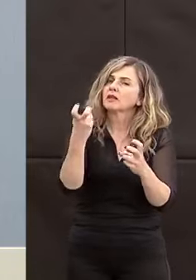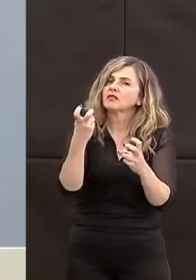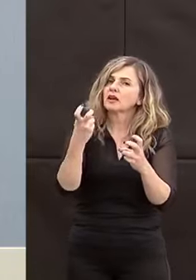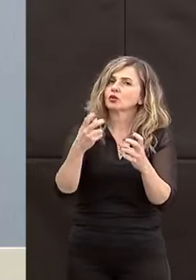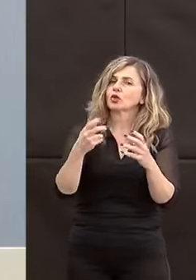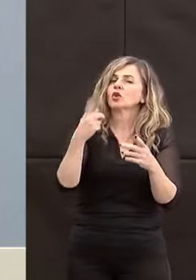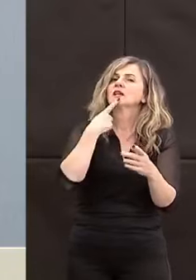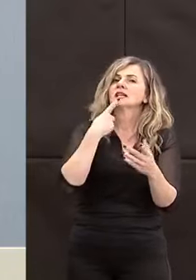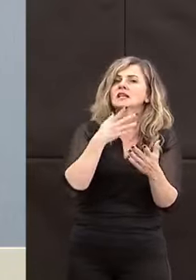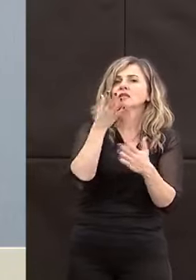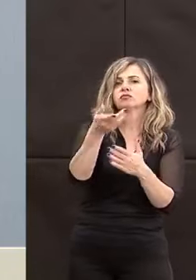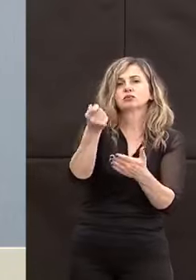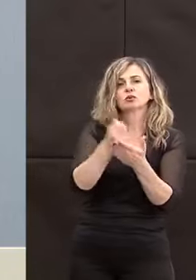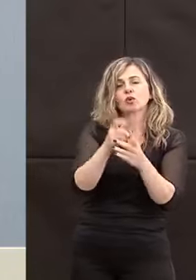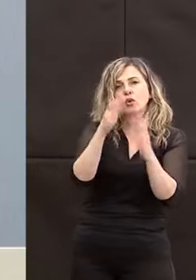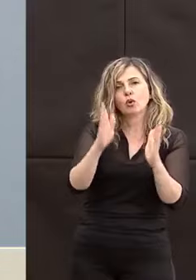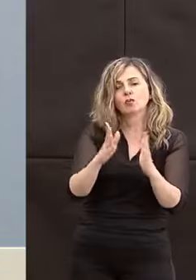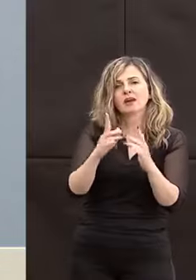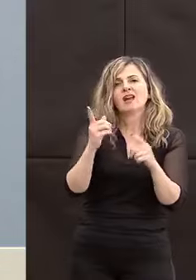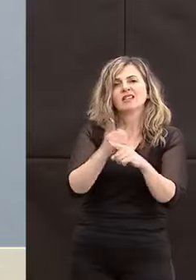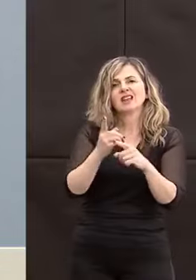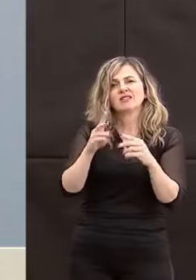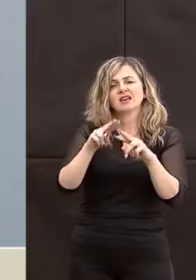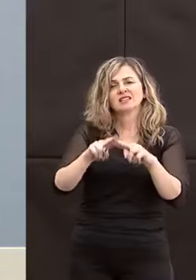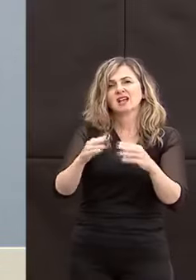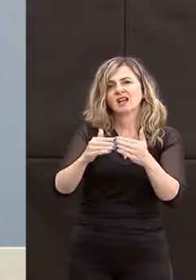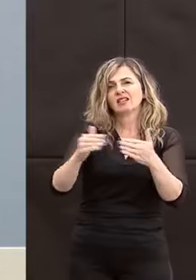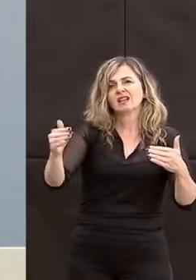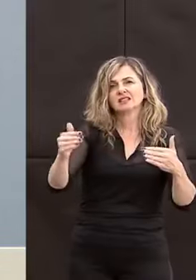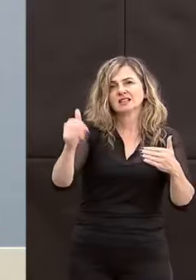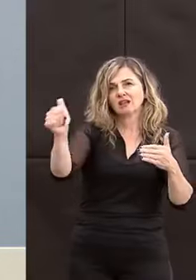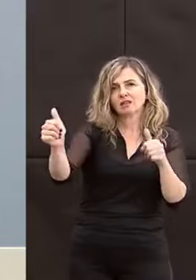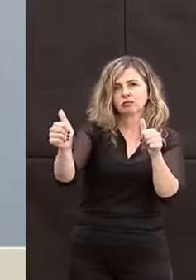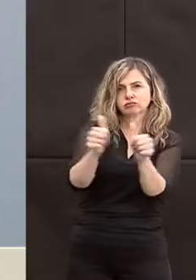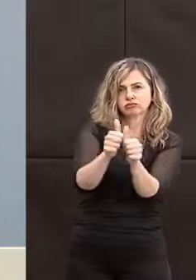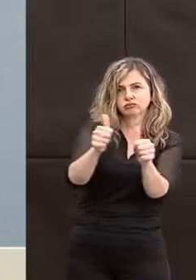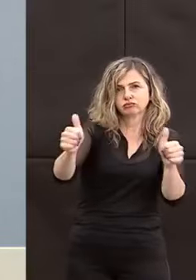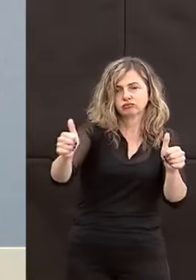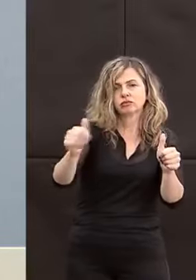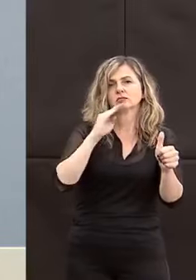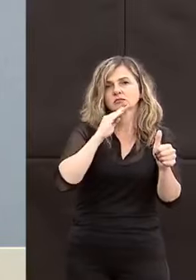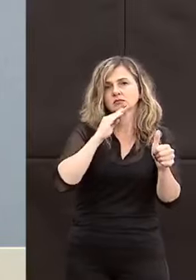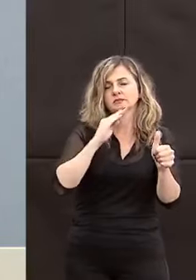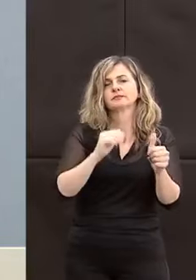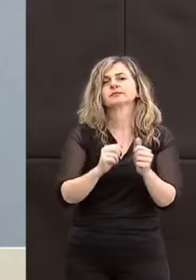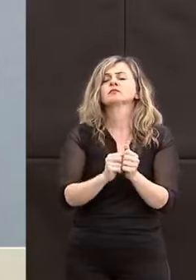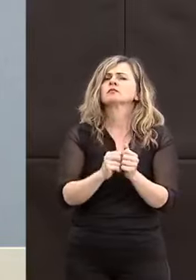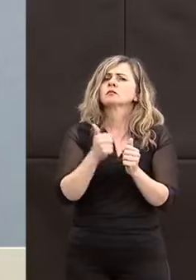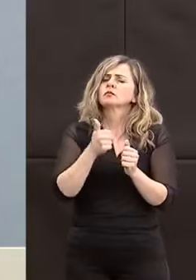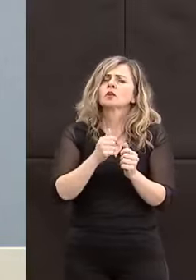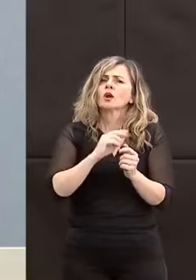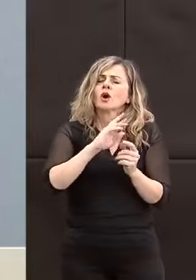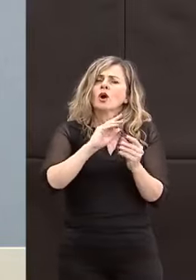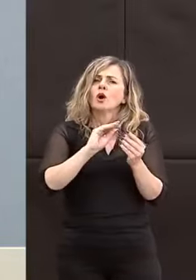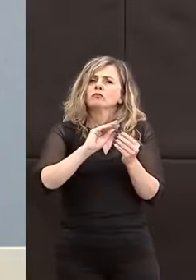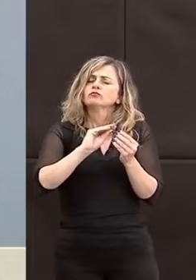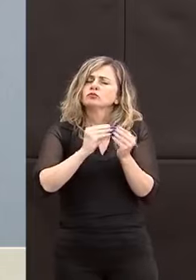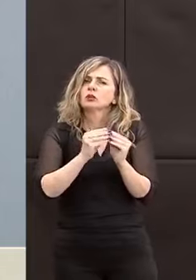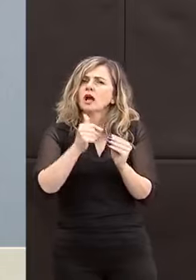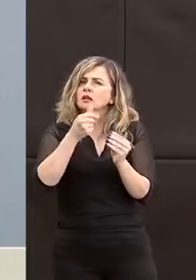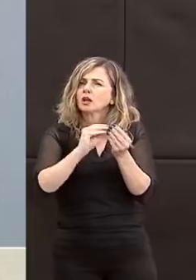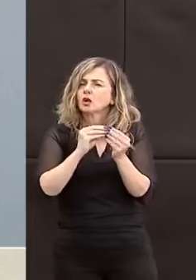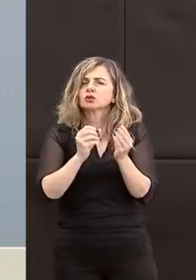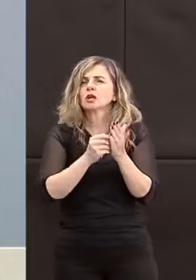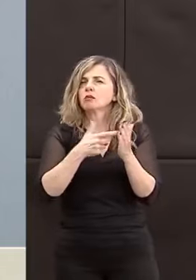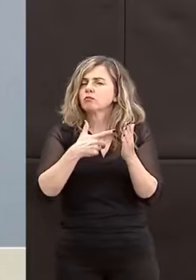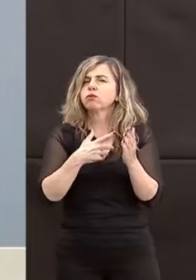dall'altro abbiamo poi fatto un altro passaggio che sembra magari poco importante a qualcuno però voi sapete in